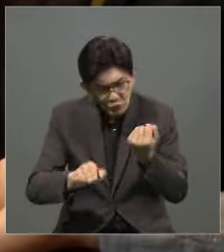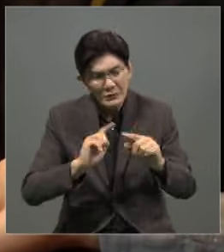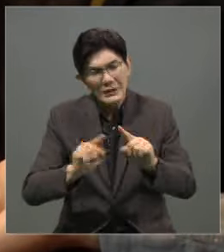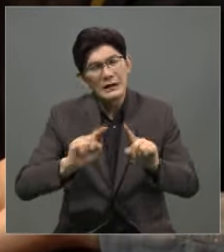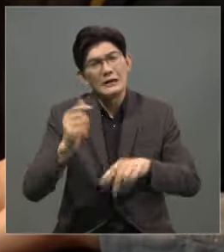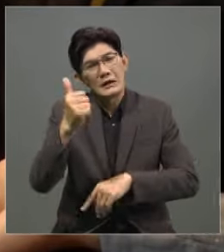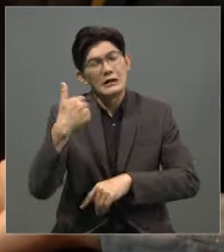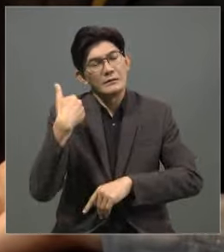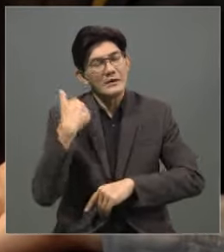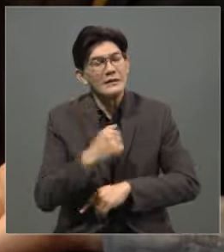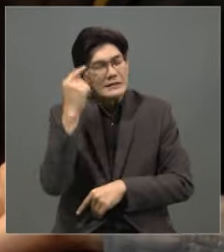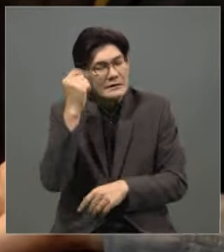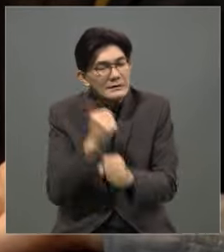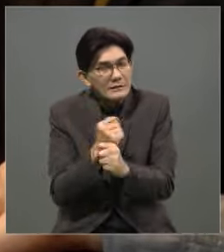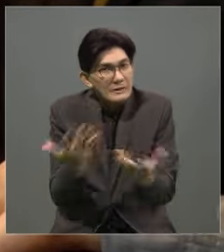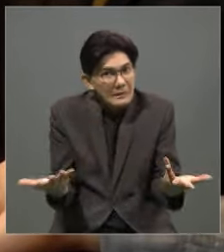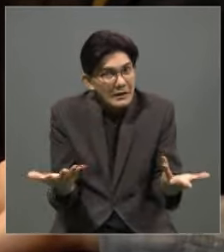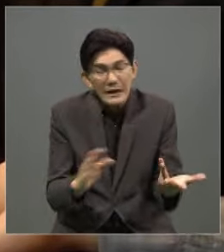างนะครับก็คิดว่าถ้าทำให้ผลักดันให้ตรงนี้มันสำเร็จเนี่ยมันก็จะทำให้เมืองมันเชื่อมต่อกัน